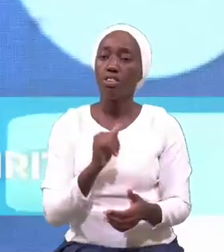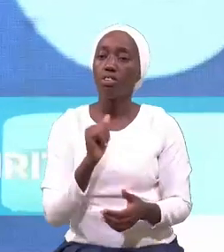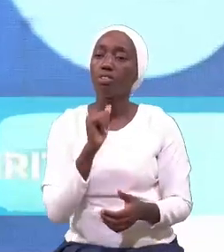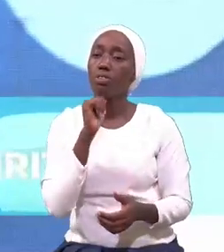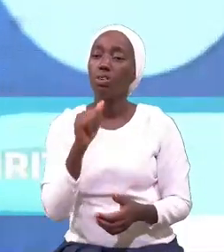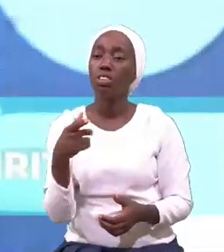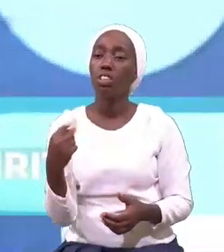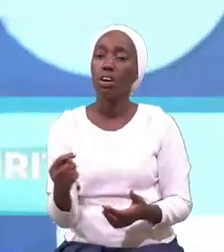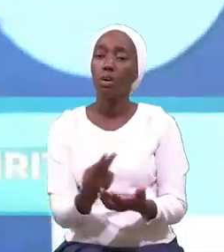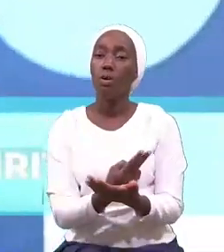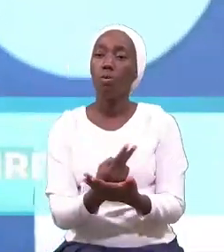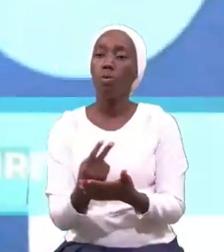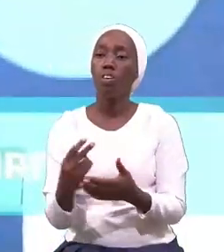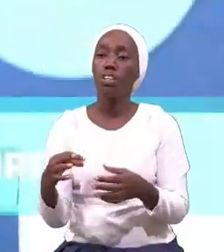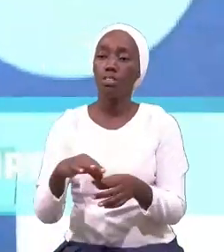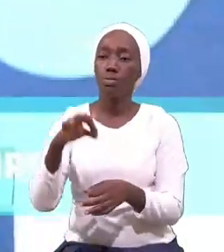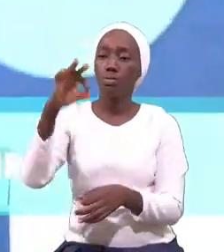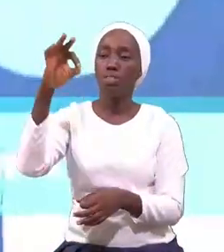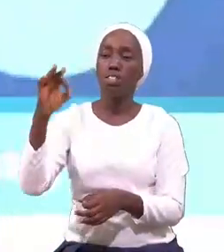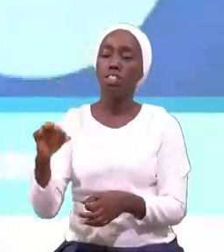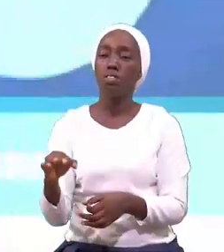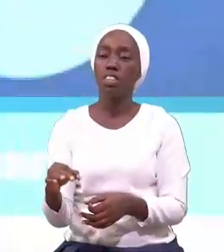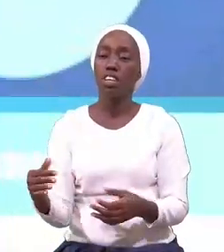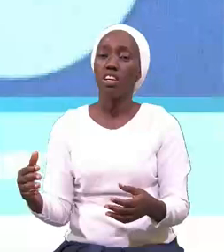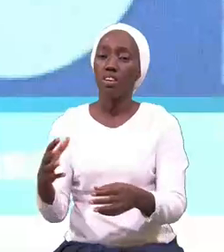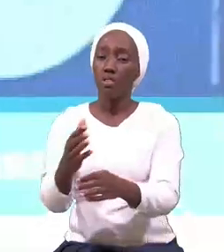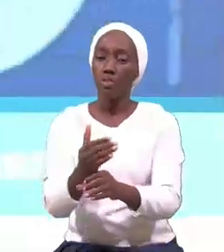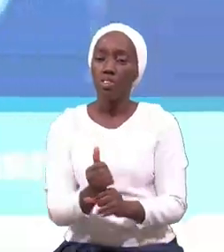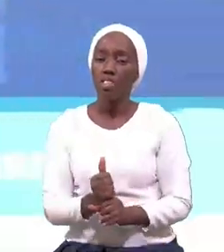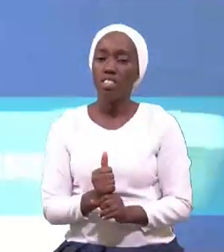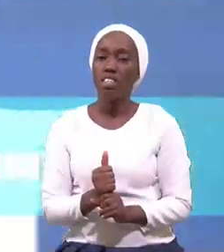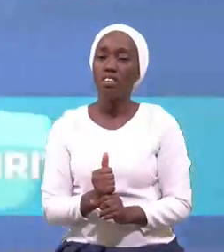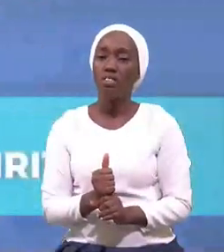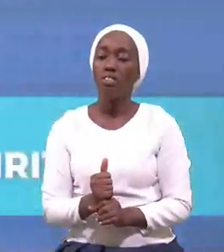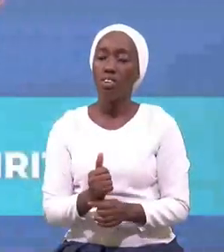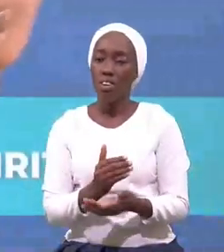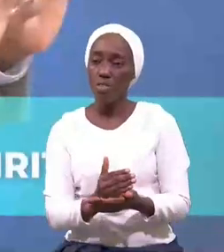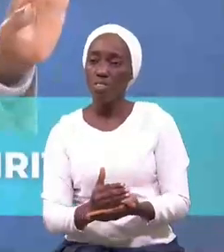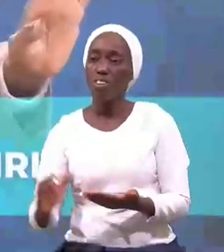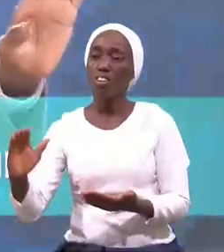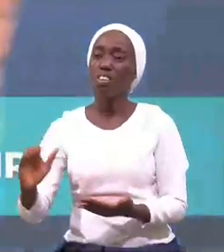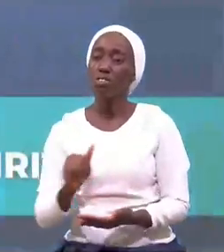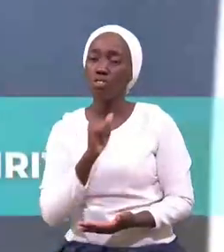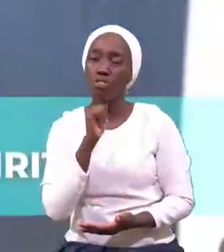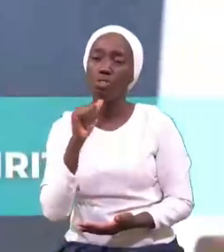Premier point, recevez et ne résistez pas au Saint-Esprit. Vous devez, si vous voulez recevoir